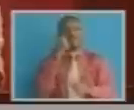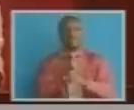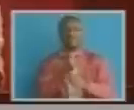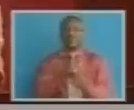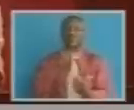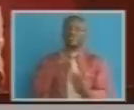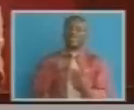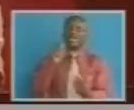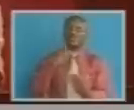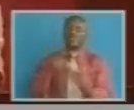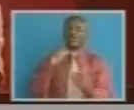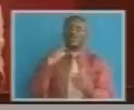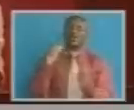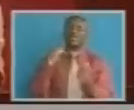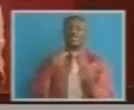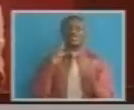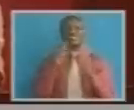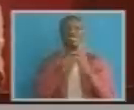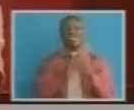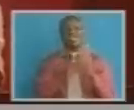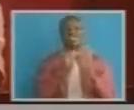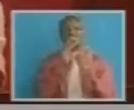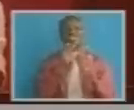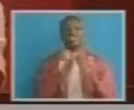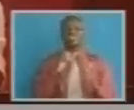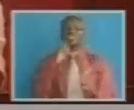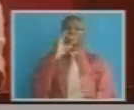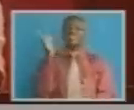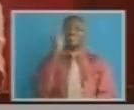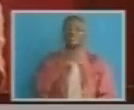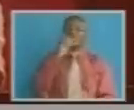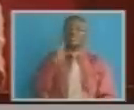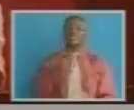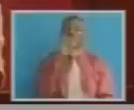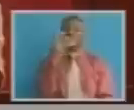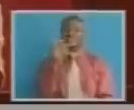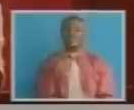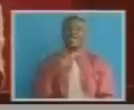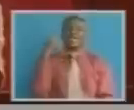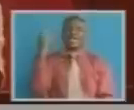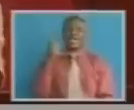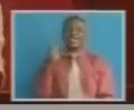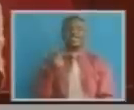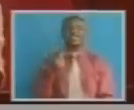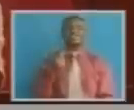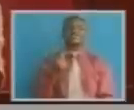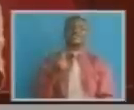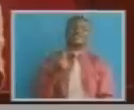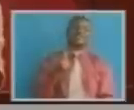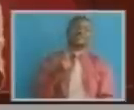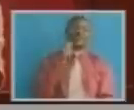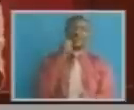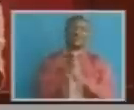uchaguzi 2015 tarehe 20 januari jumanne Kenya walifanya Mara mbili disemba mwaka